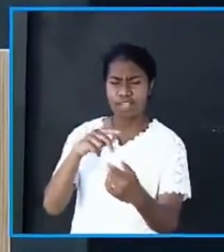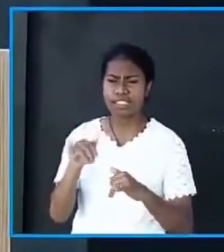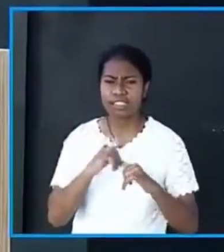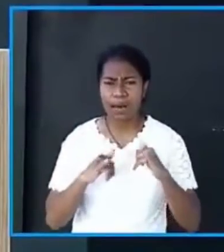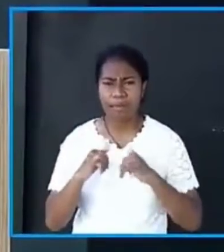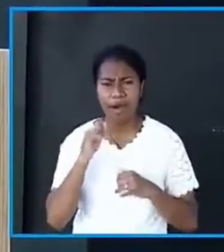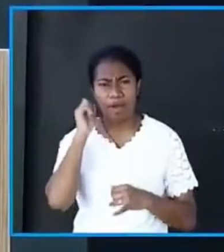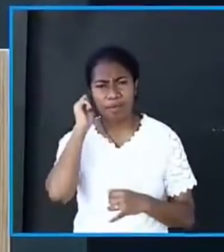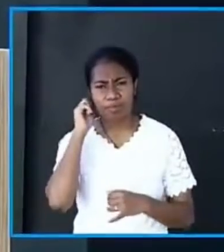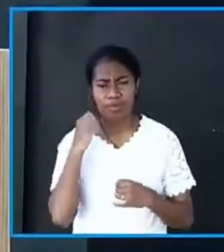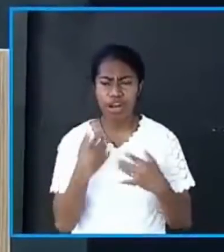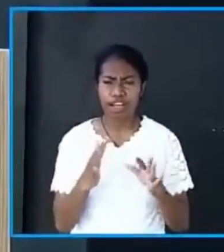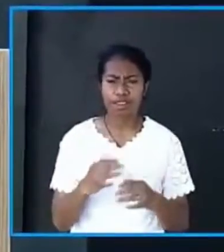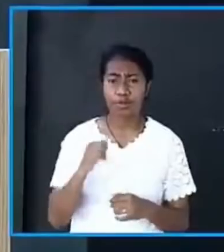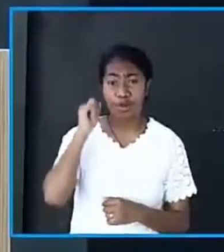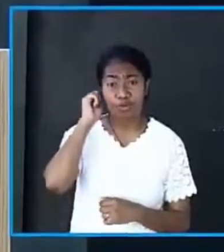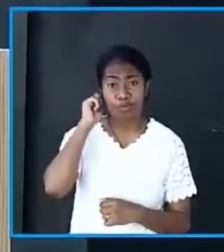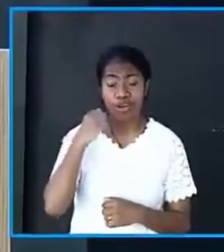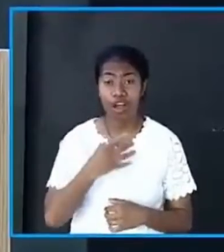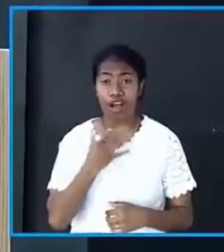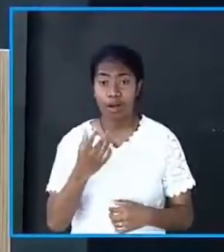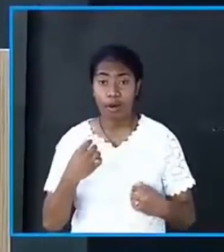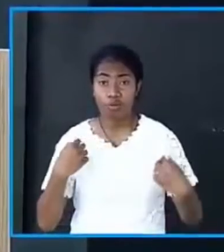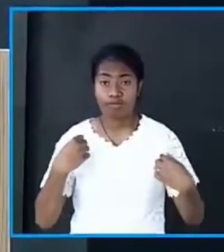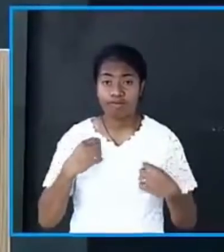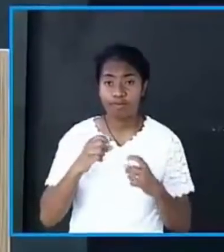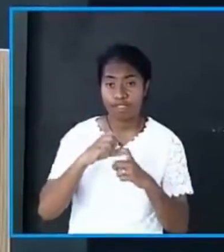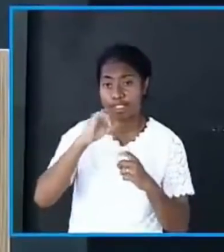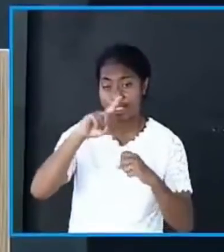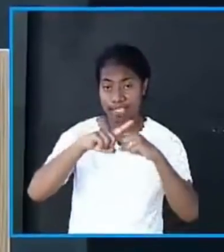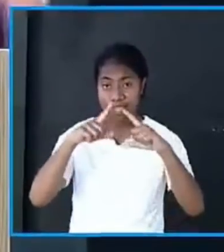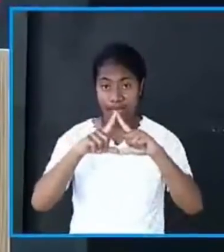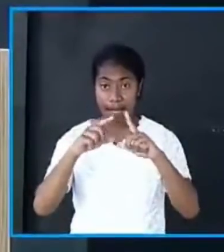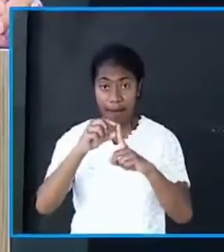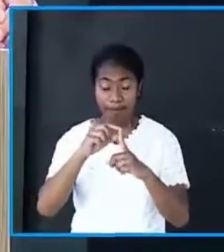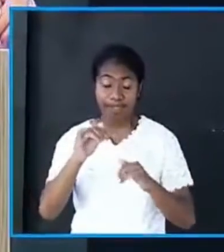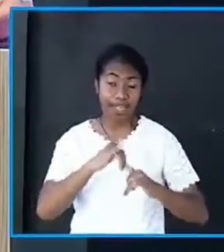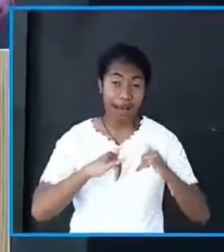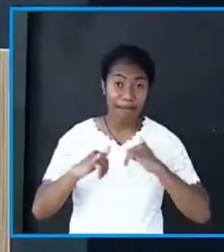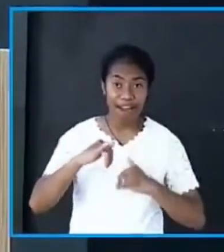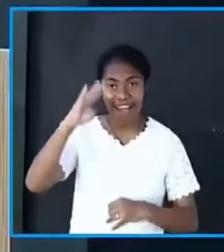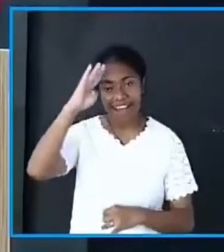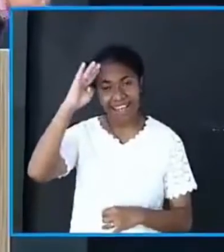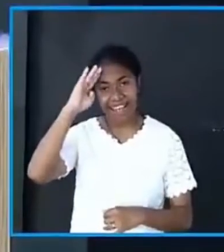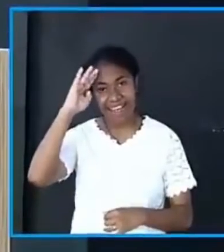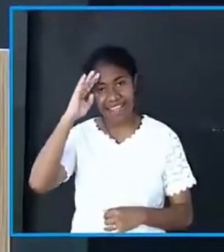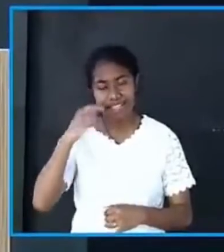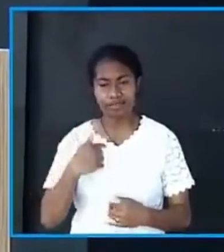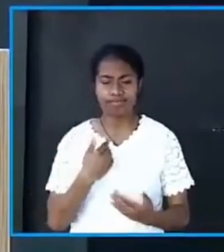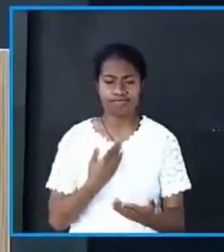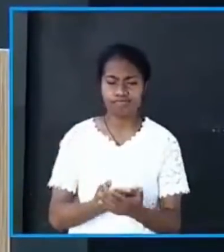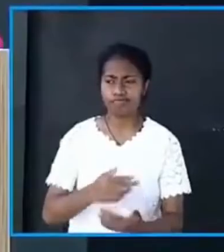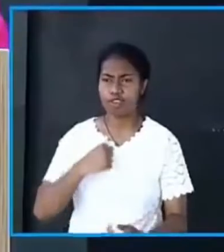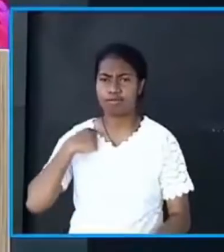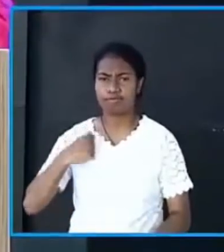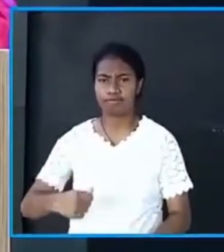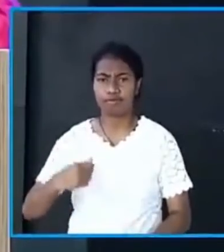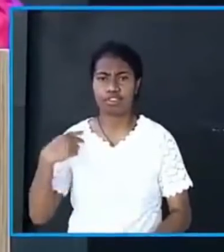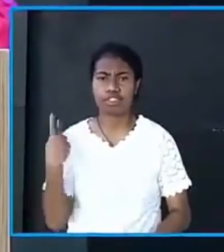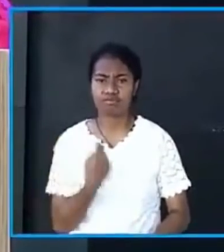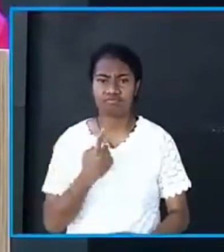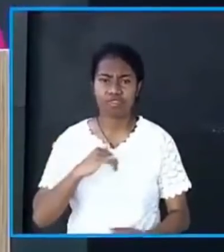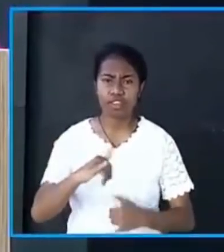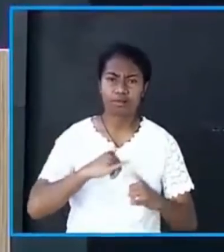perempuan yang mengaburkan identitas keperempuanan nya ia menampilkan diri seperti laki-laki